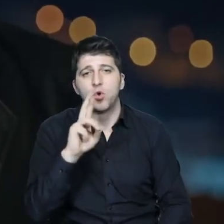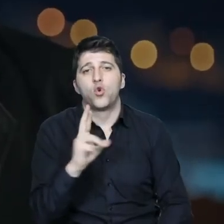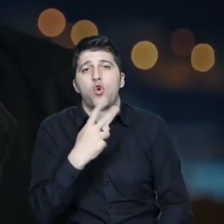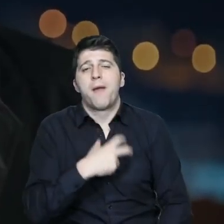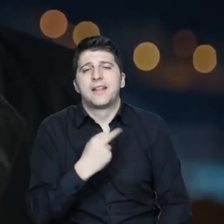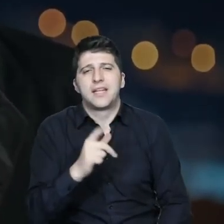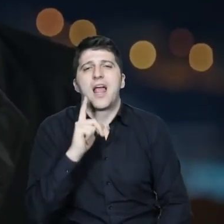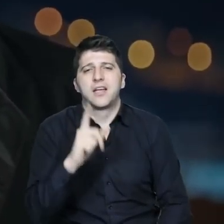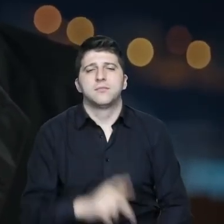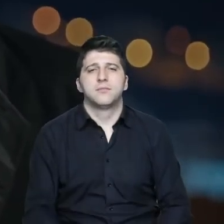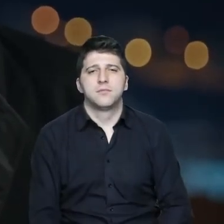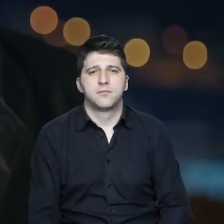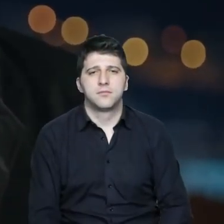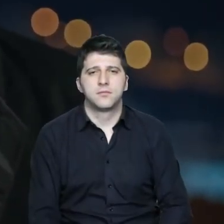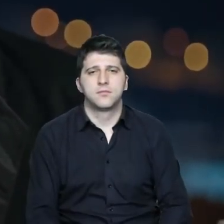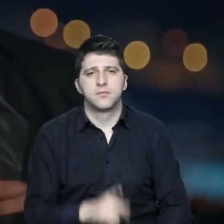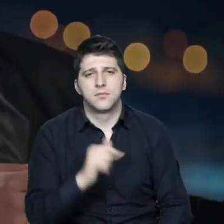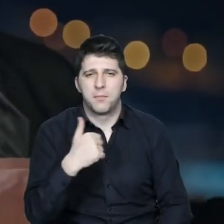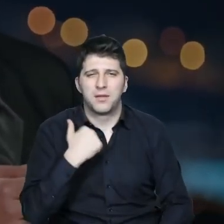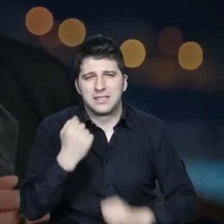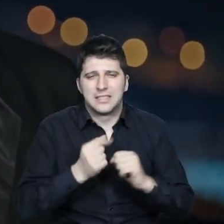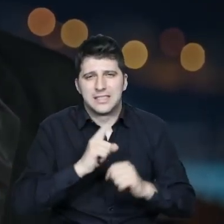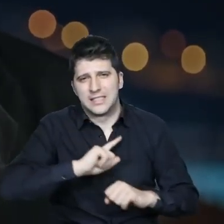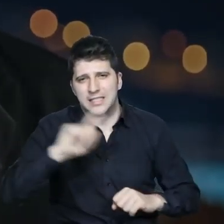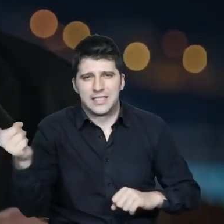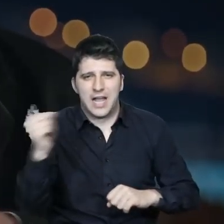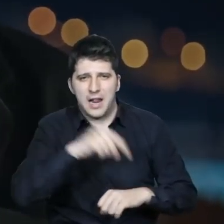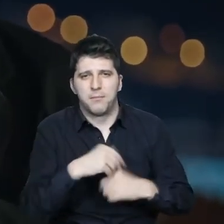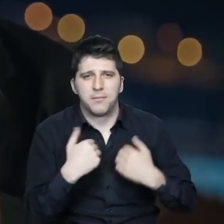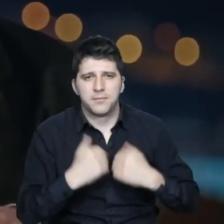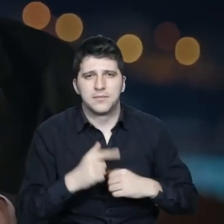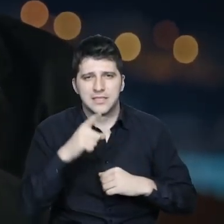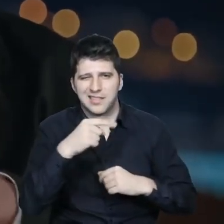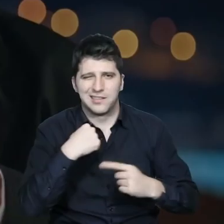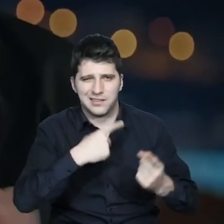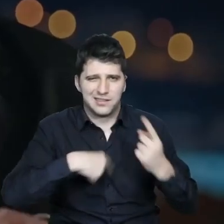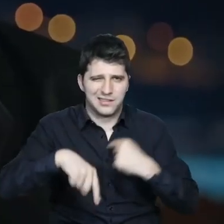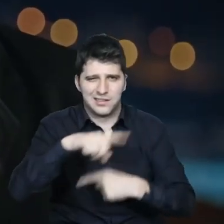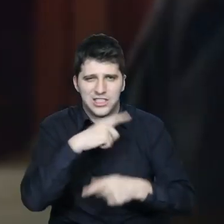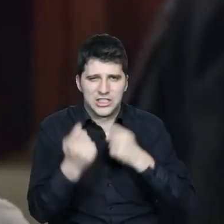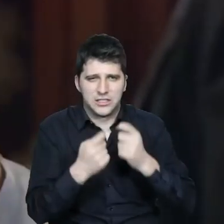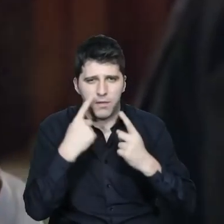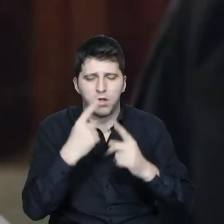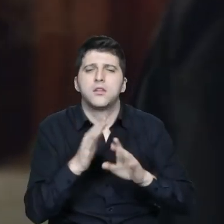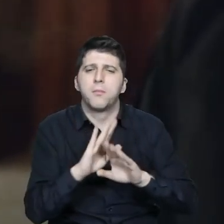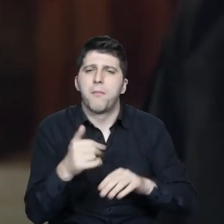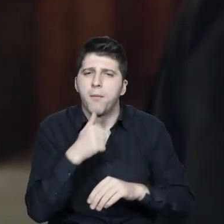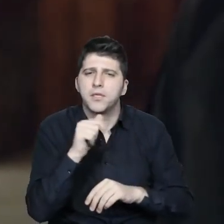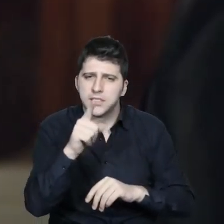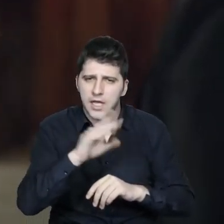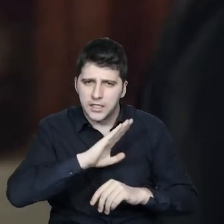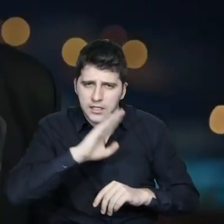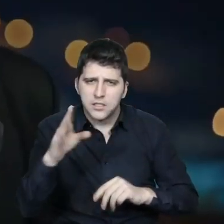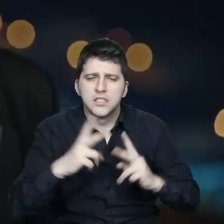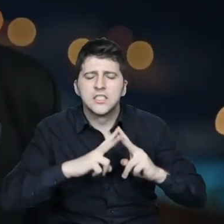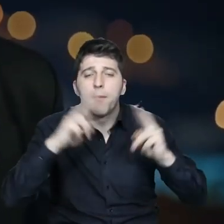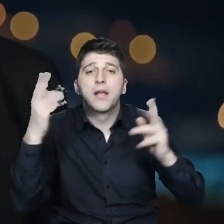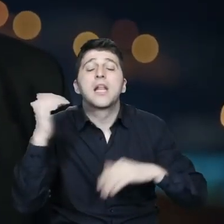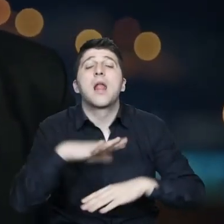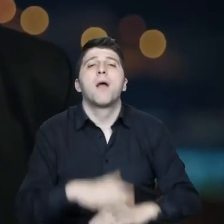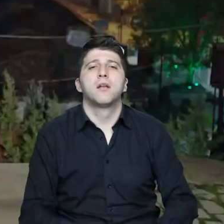takılmak lazım. O zaman ben bir koşu gidip geleyim. Sen de benim yerime göz kulak ol, tamam mı? Tamam abi, sen git sabaha kadar